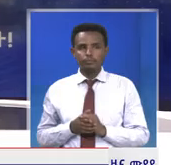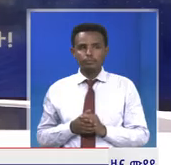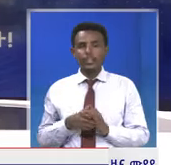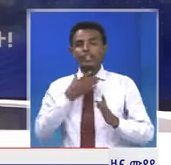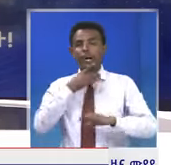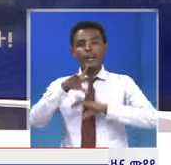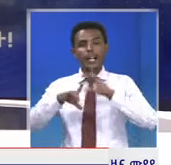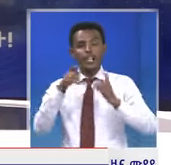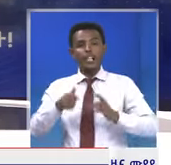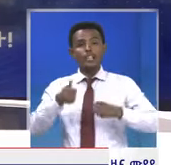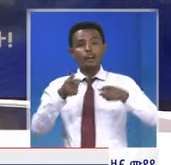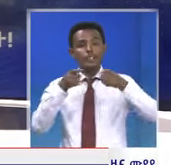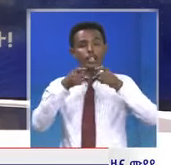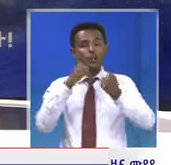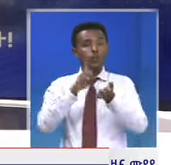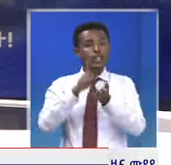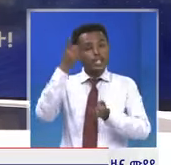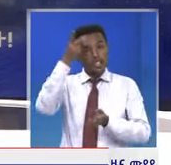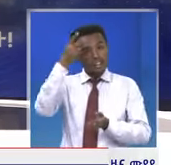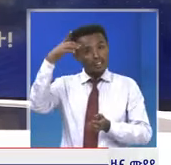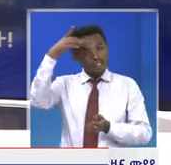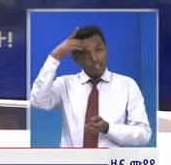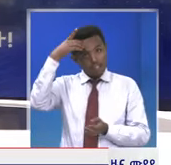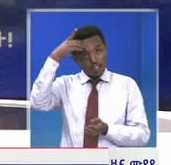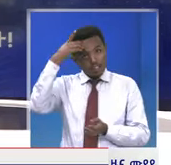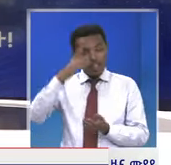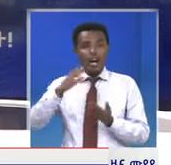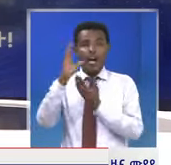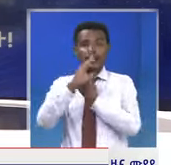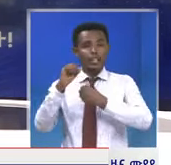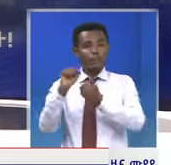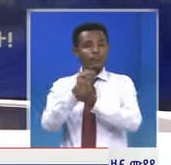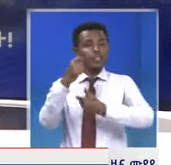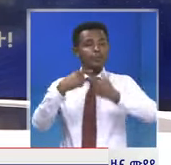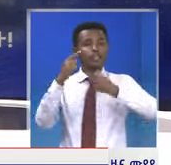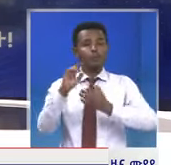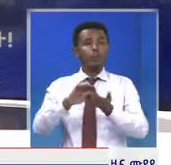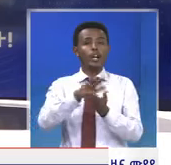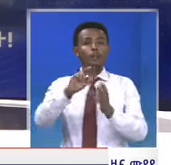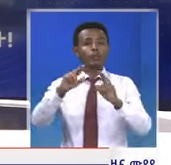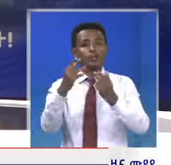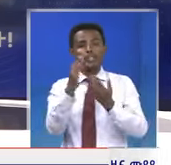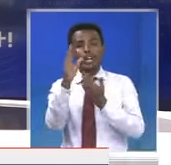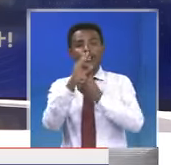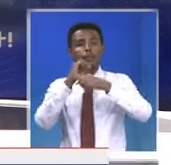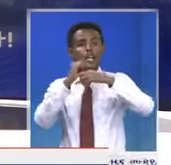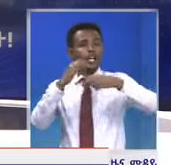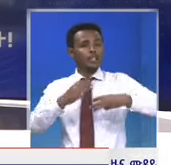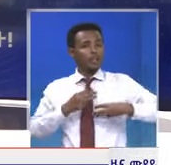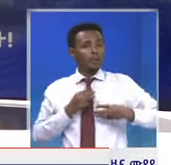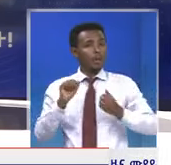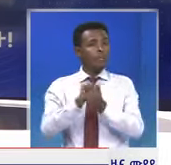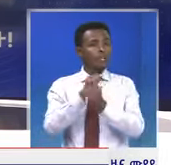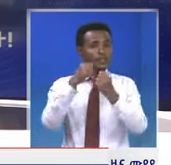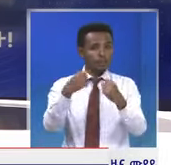የአማራ ክልል ርዕሰ መስተዳደር ዶክተር ይልቃል ከፋለ አገርን ለማፍረስ የመጣውን ወራሪ ቡድን የሀገር መከላከያ ሰራዊት መደምሰስ